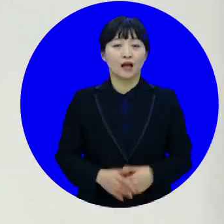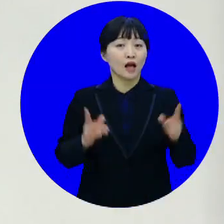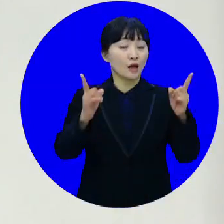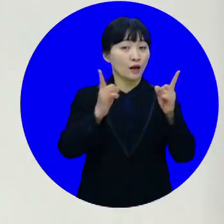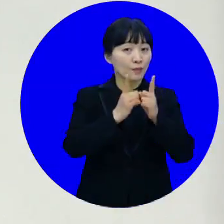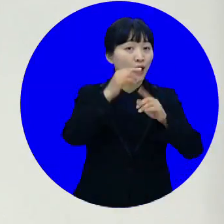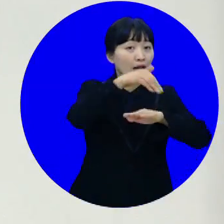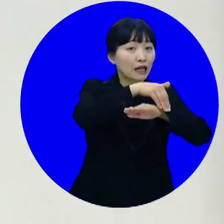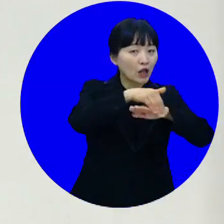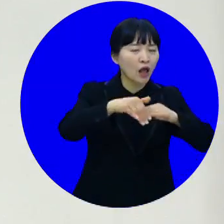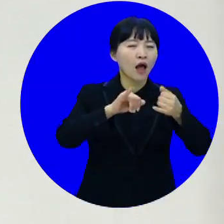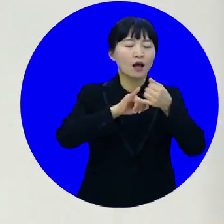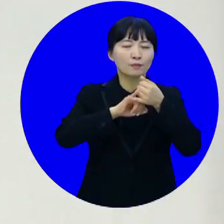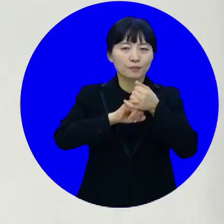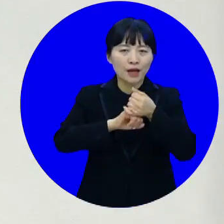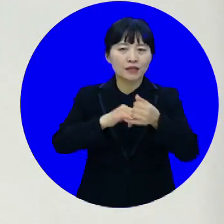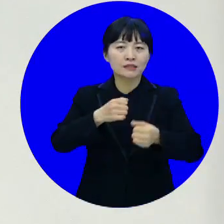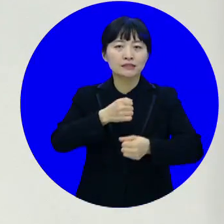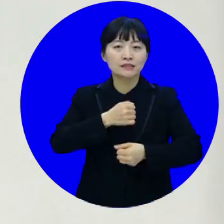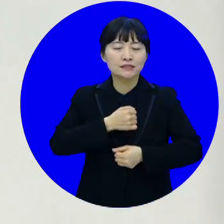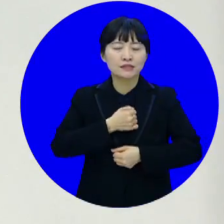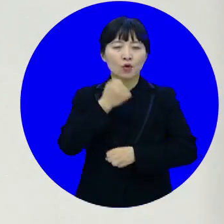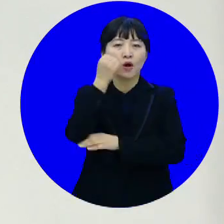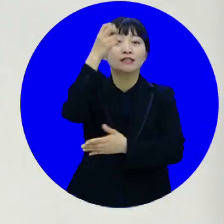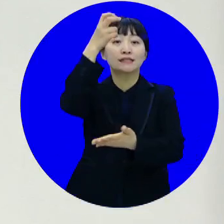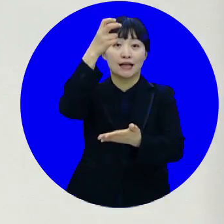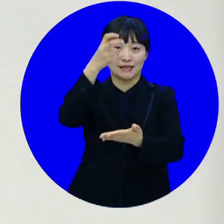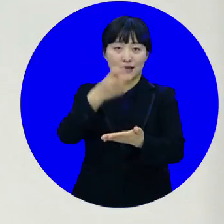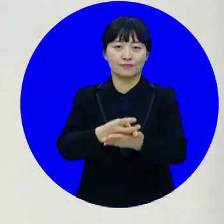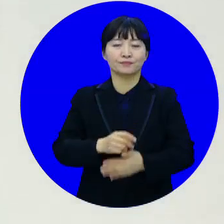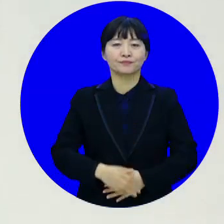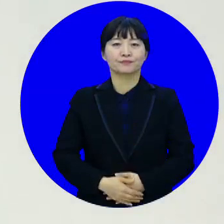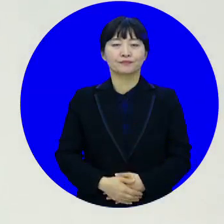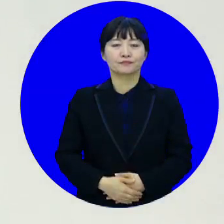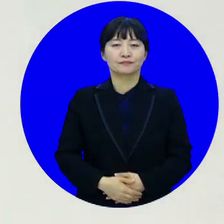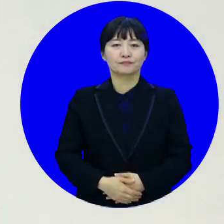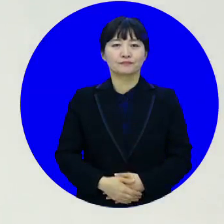면접 교섭 계획은 반드시 지키는 것을 원칙으로 하겠습니다.